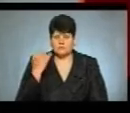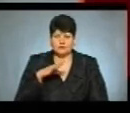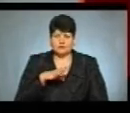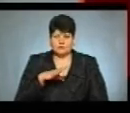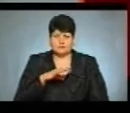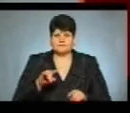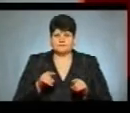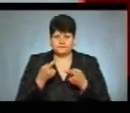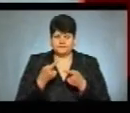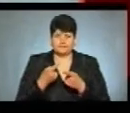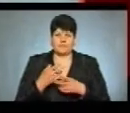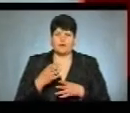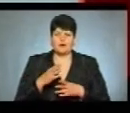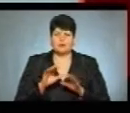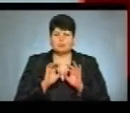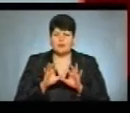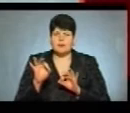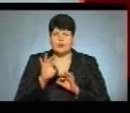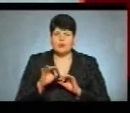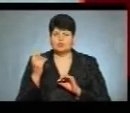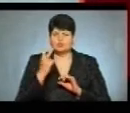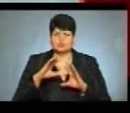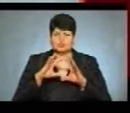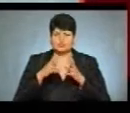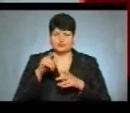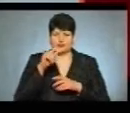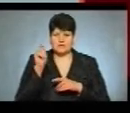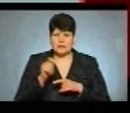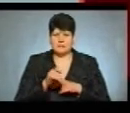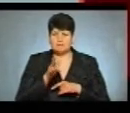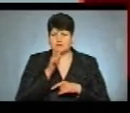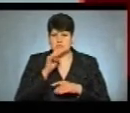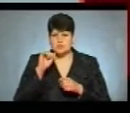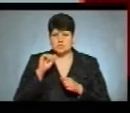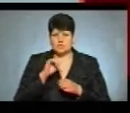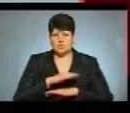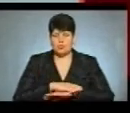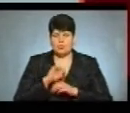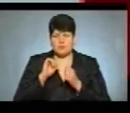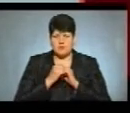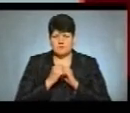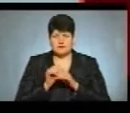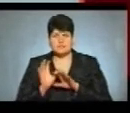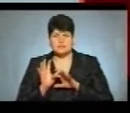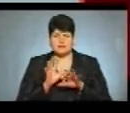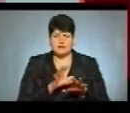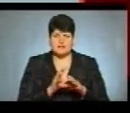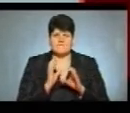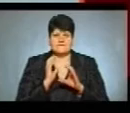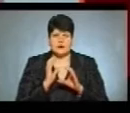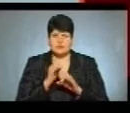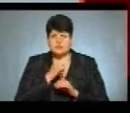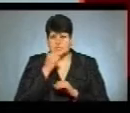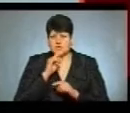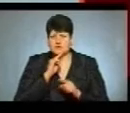тернопільським школярам про події Другої світової війни під час уроку пам'яті. Загнали нас туди у вагон, найстаршу сестру